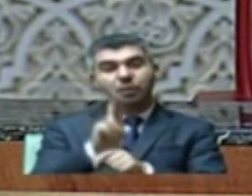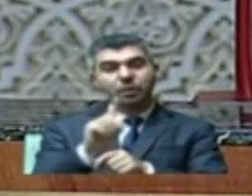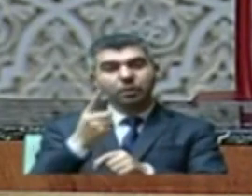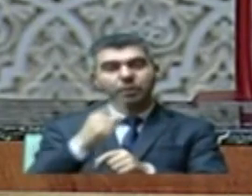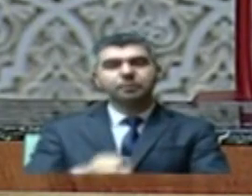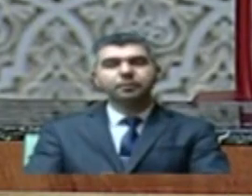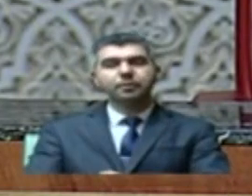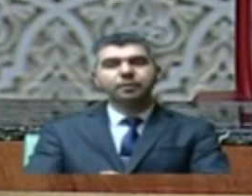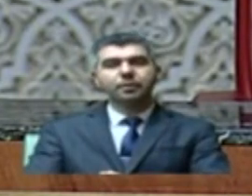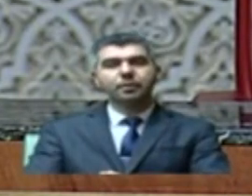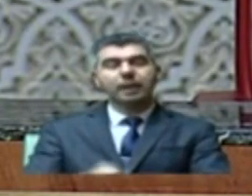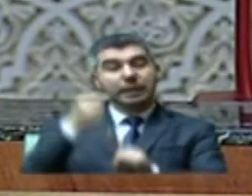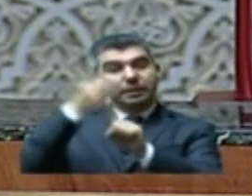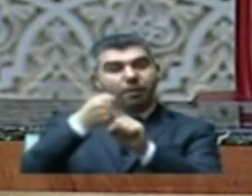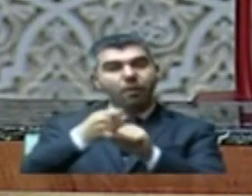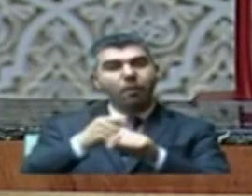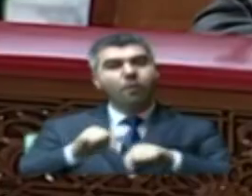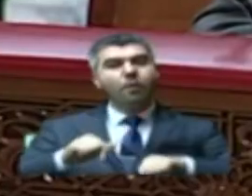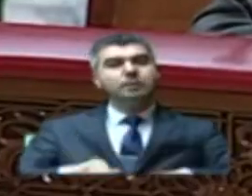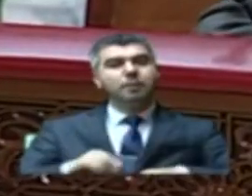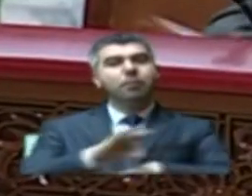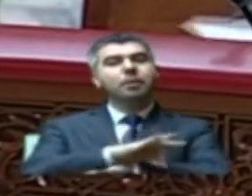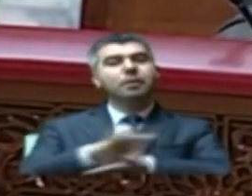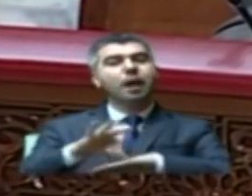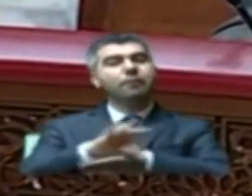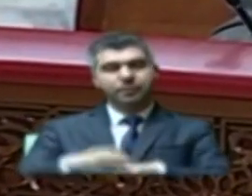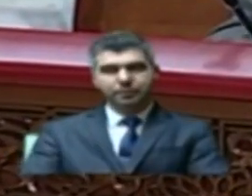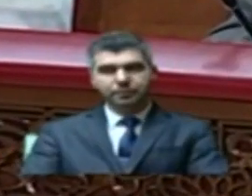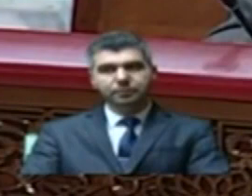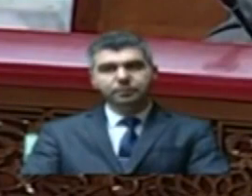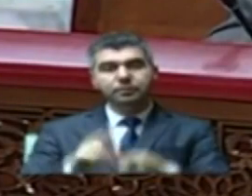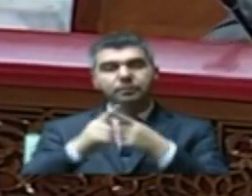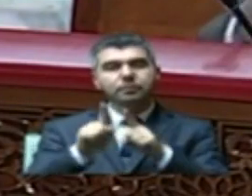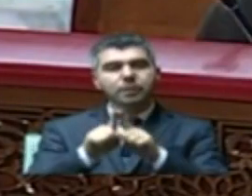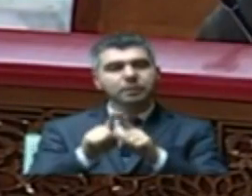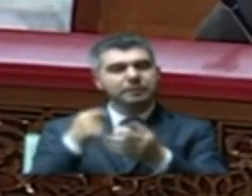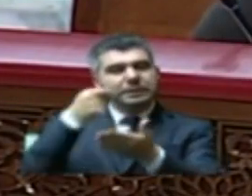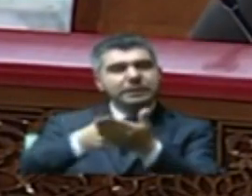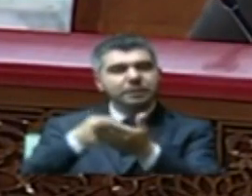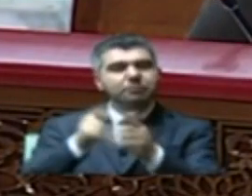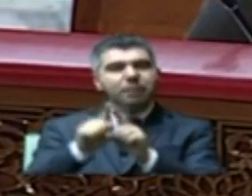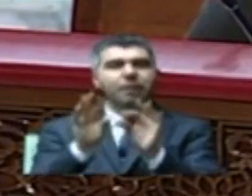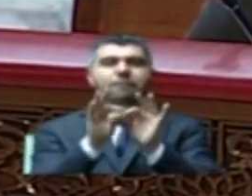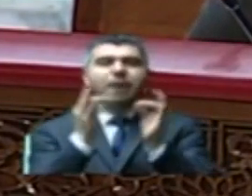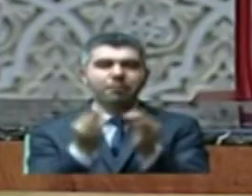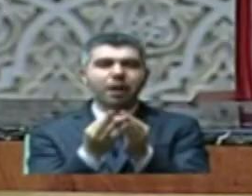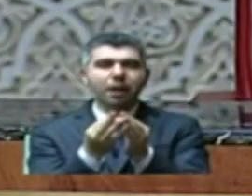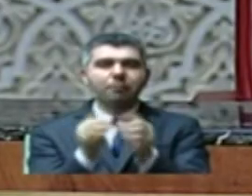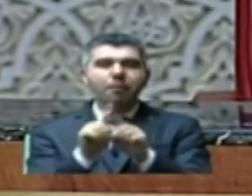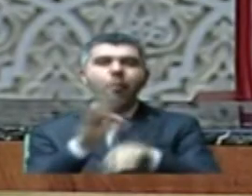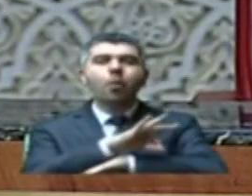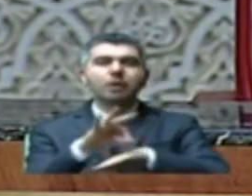لقطاع إصلاح الإدارة والوظيفة العمومية، وموضوعه هزالة التعويضات العائلية. الكلمة لأحد